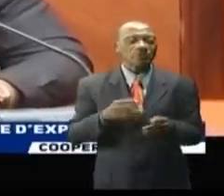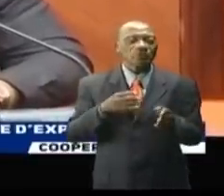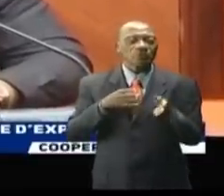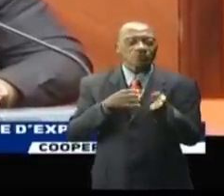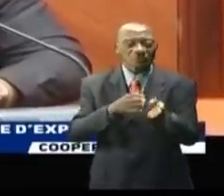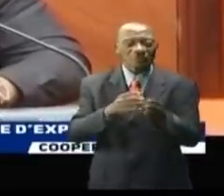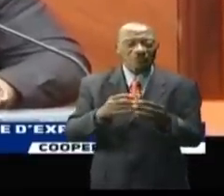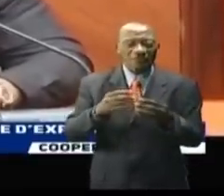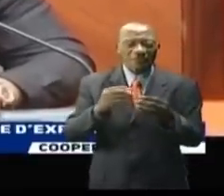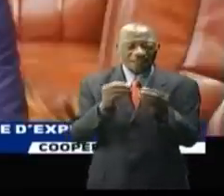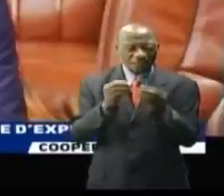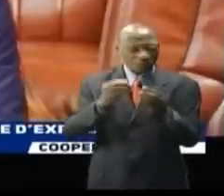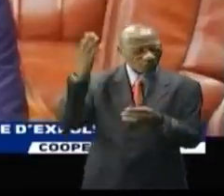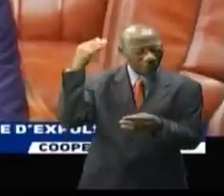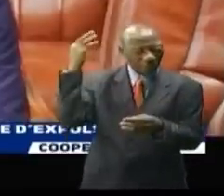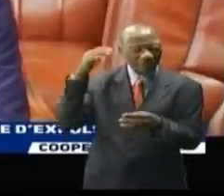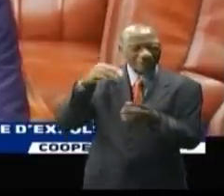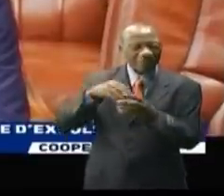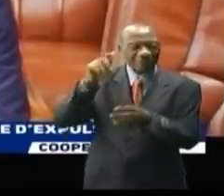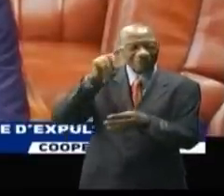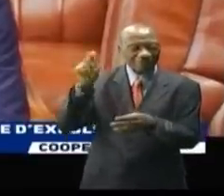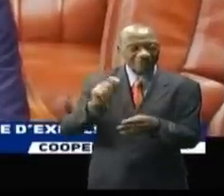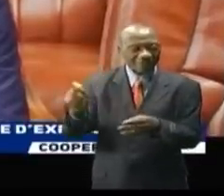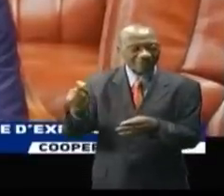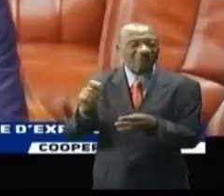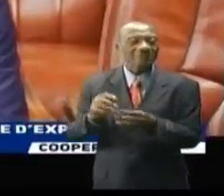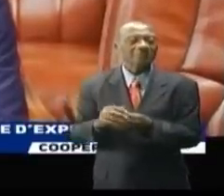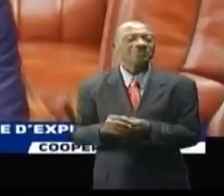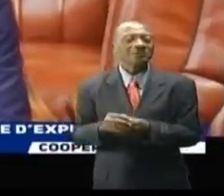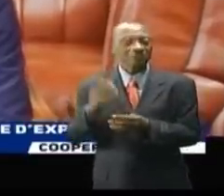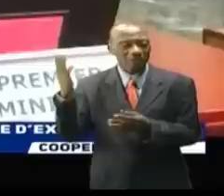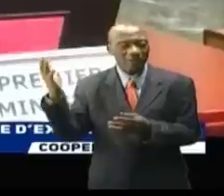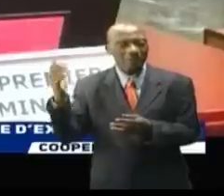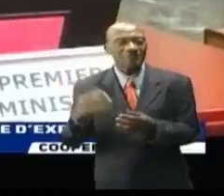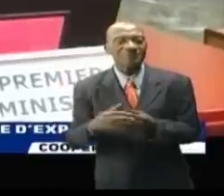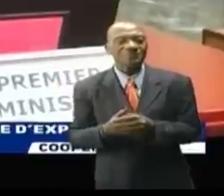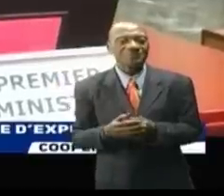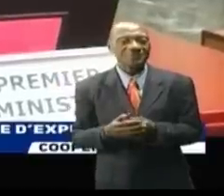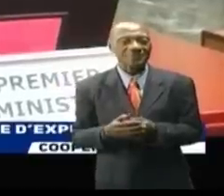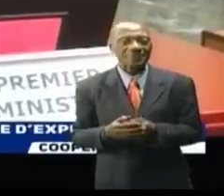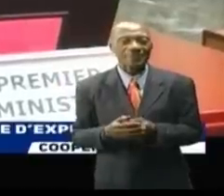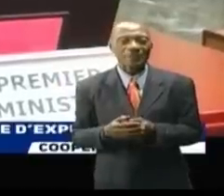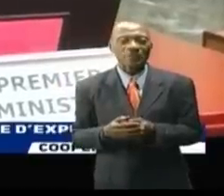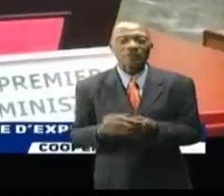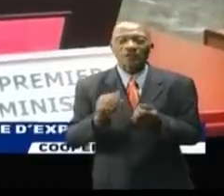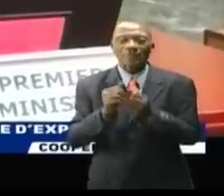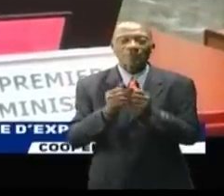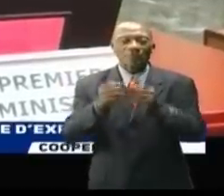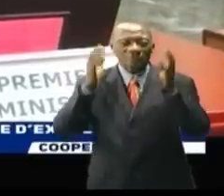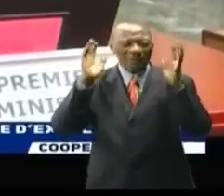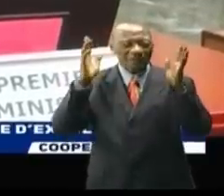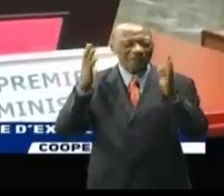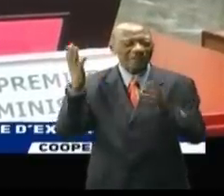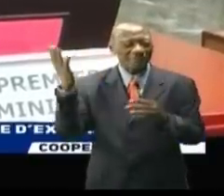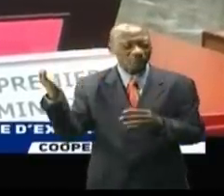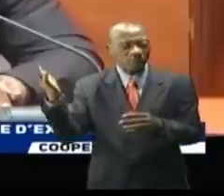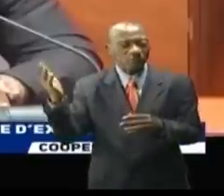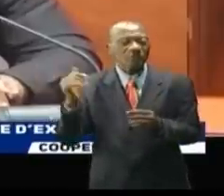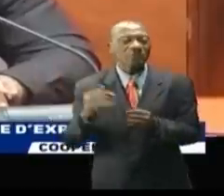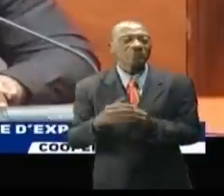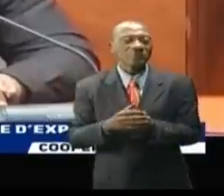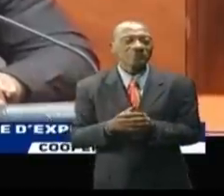Luanda engagé depuis plusieurs mois. Cette aventure criminelle et terroriste a rencontré une